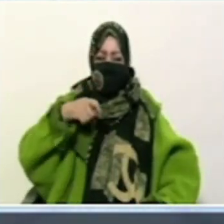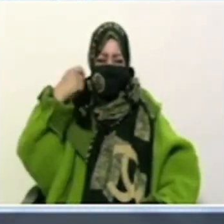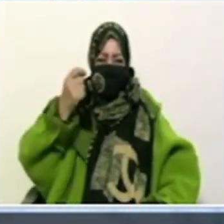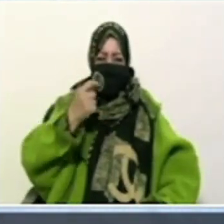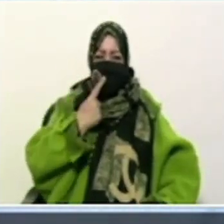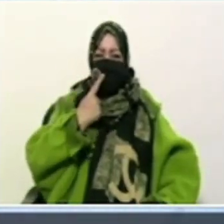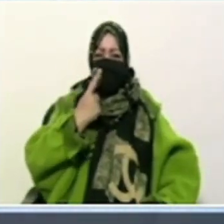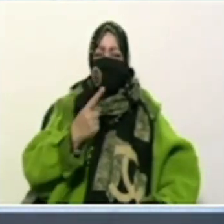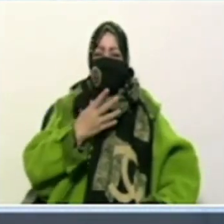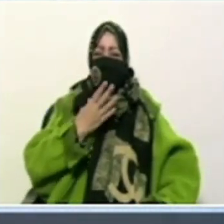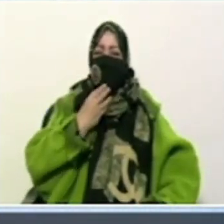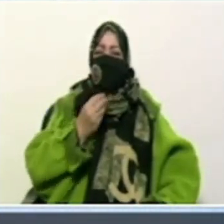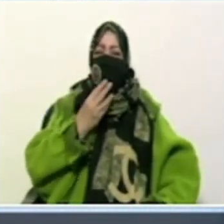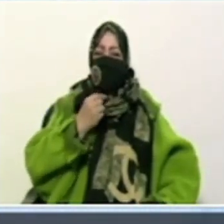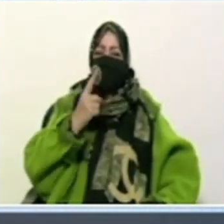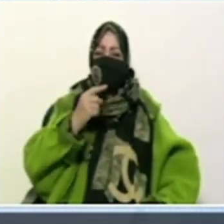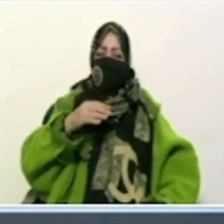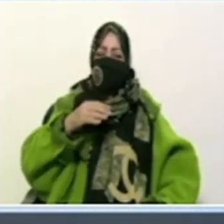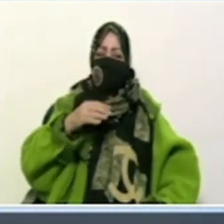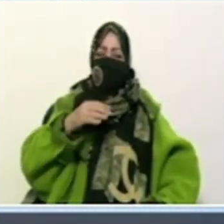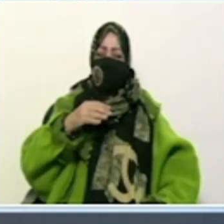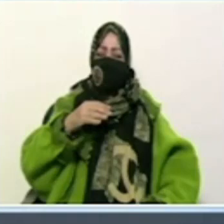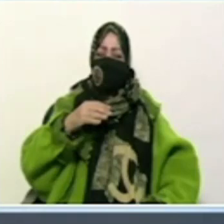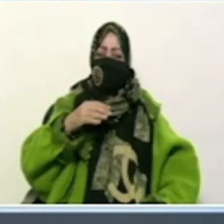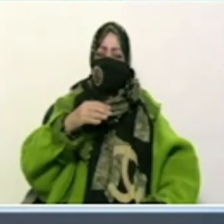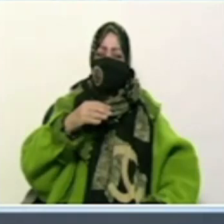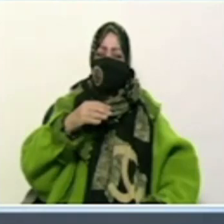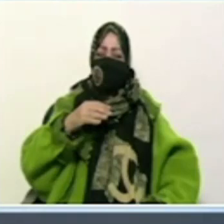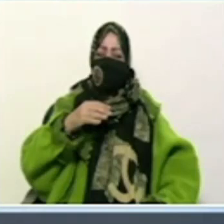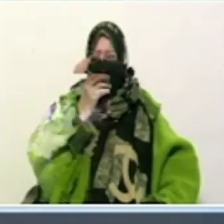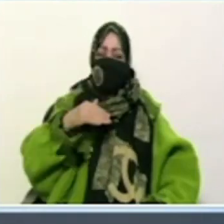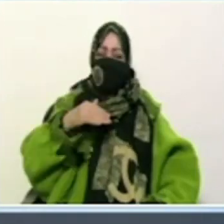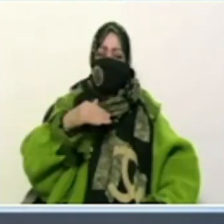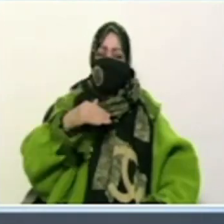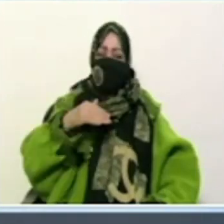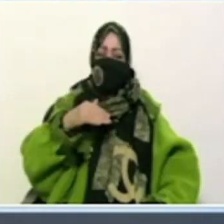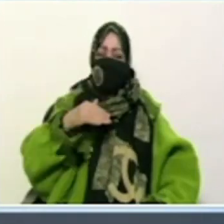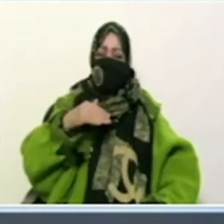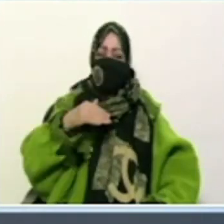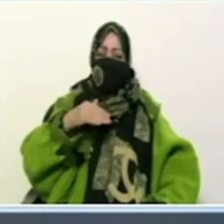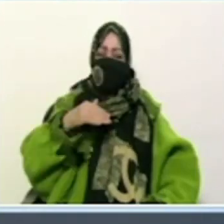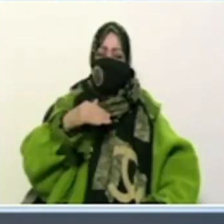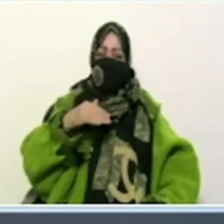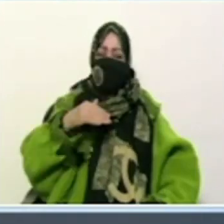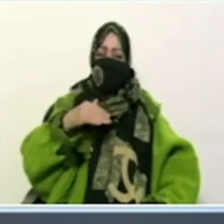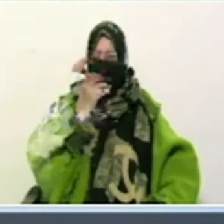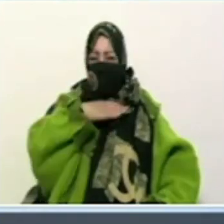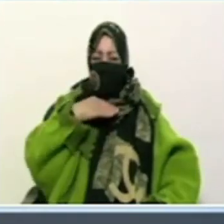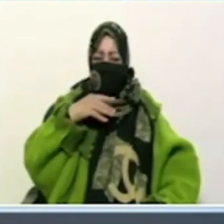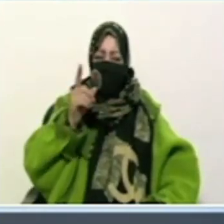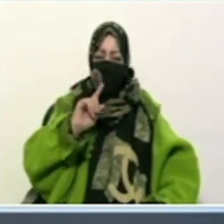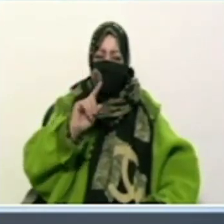الثانية دخولا بينا، تجاوز الشهر فيها وكذا على المشهور يعني في المذهب.